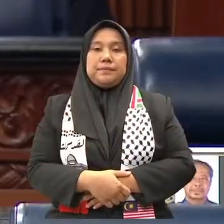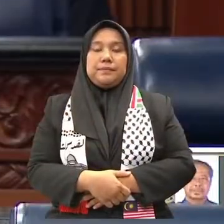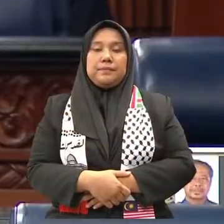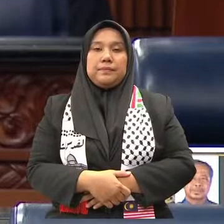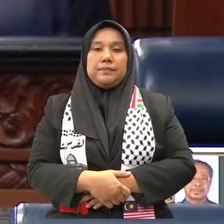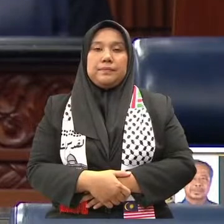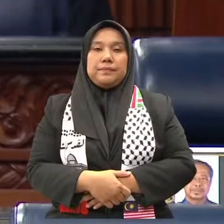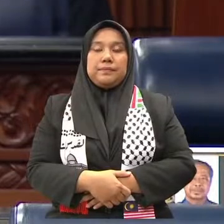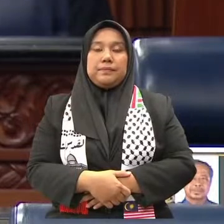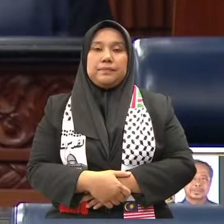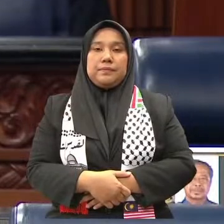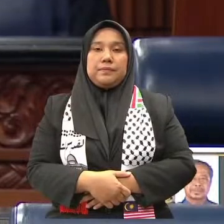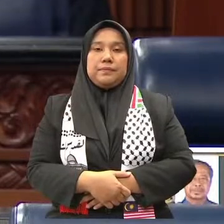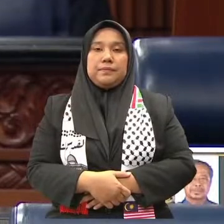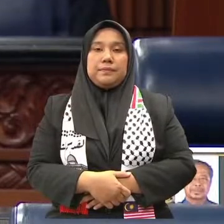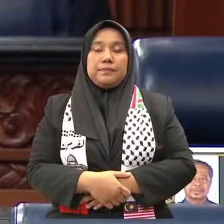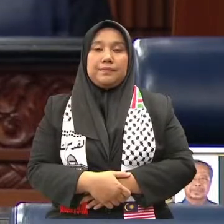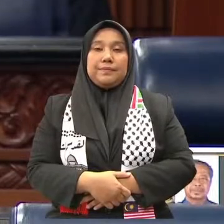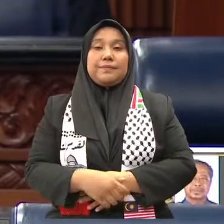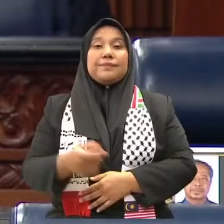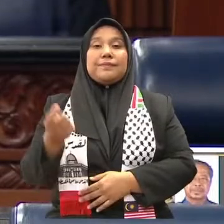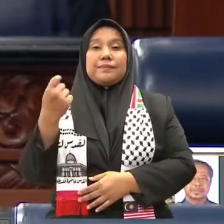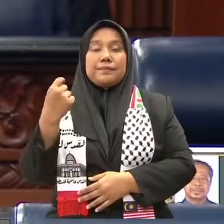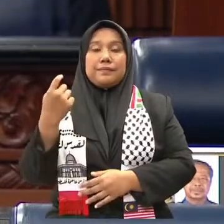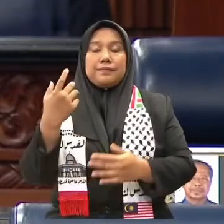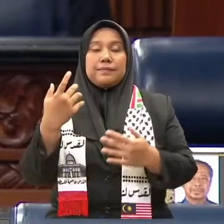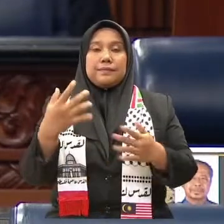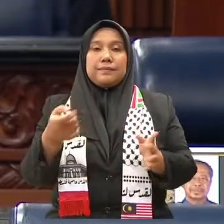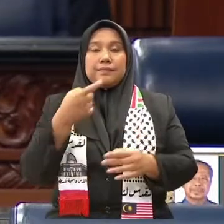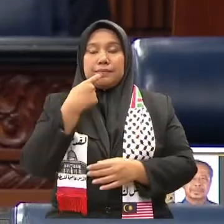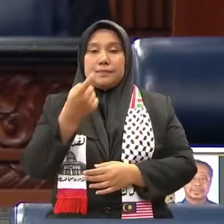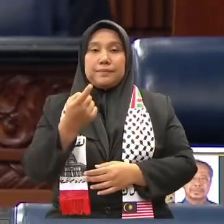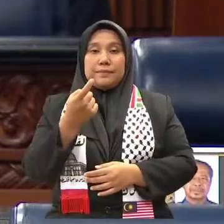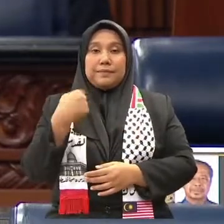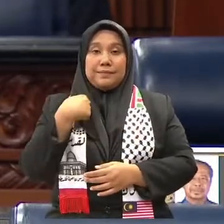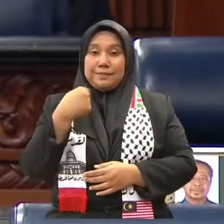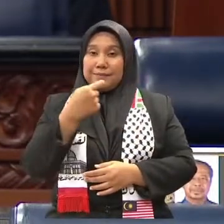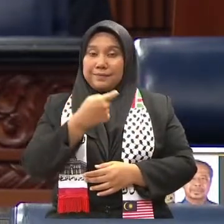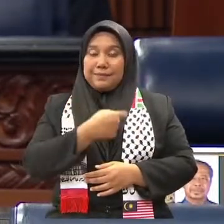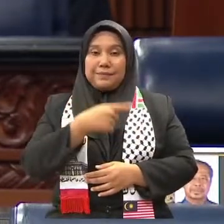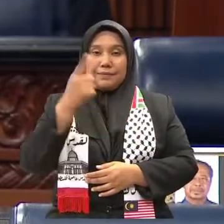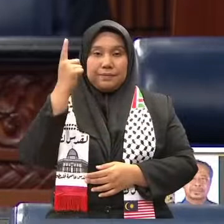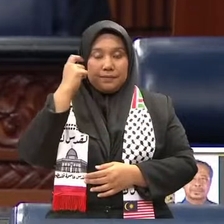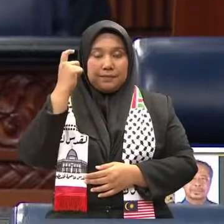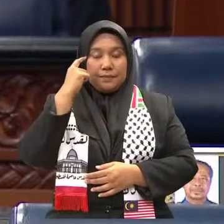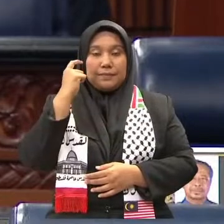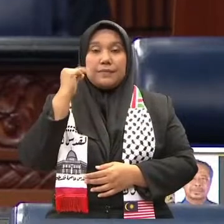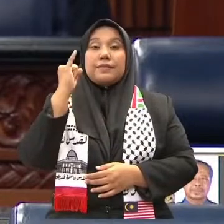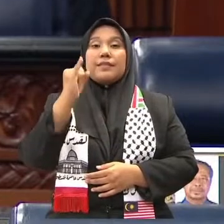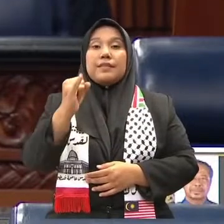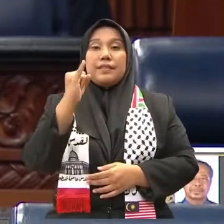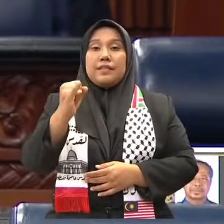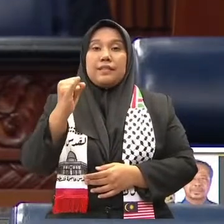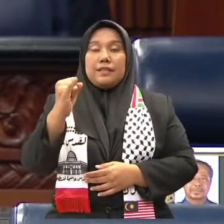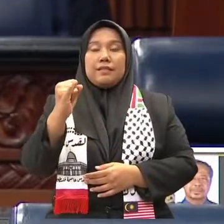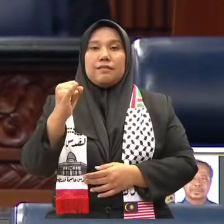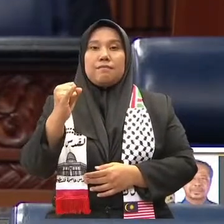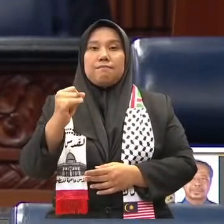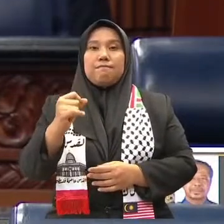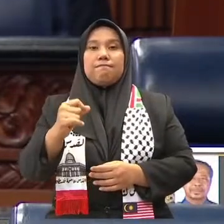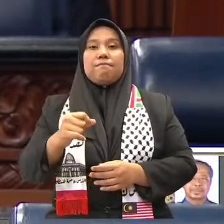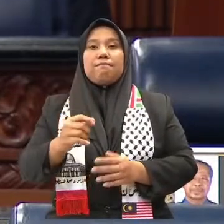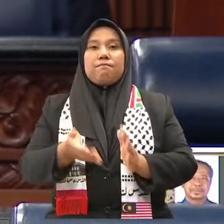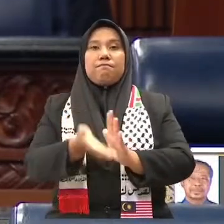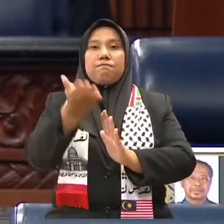Yang Berhormat Bukit Bintang, saya sebutkan tadi, oleh kerana kita tahu bahawa jenayah ini semakin berluasa,